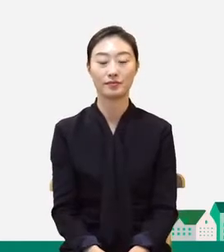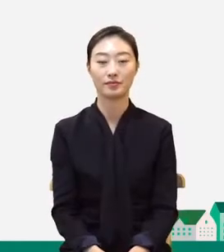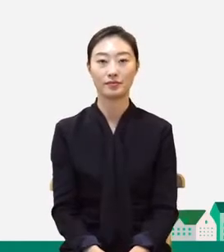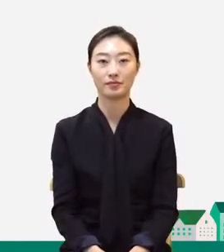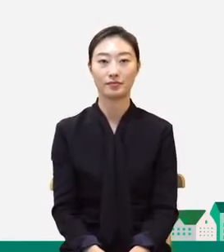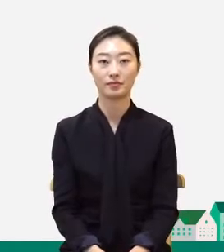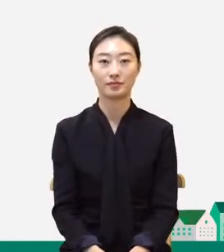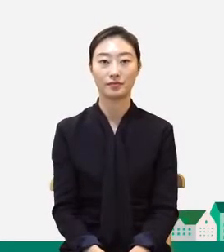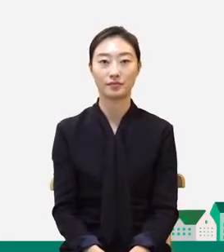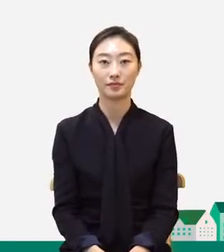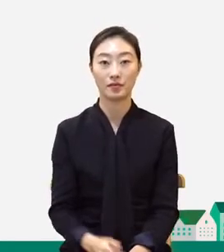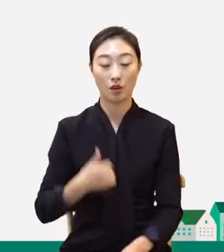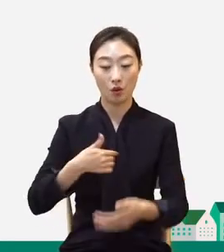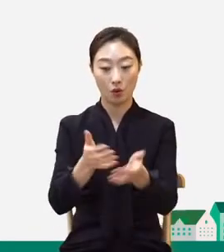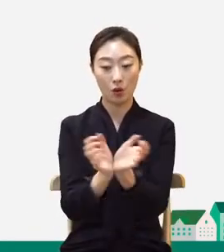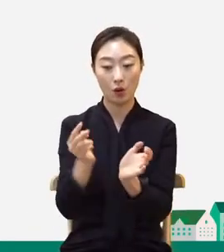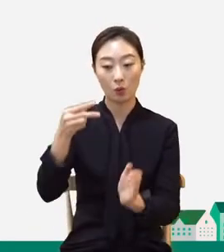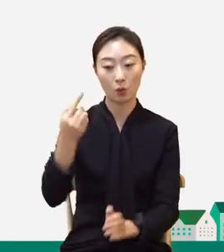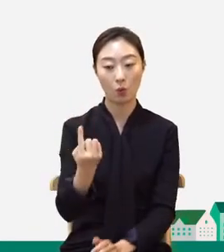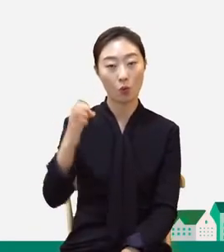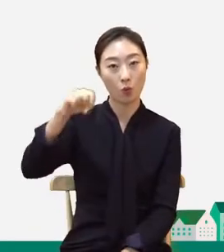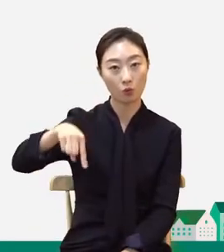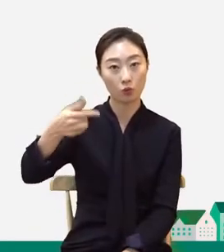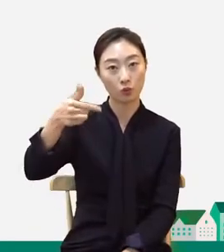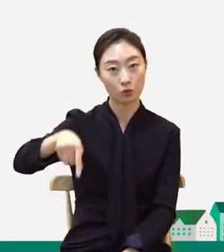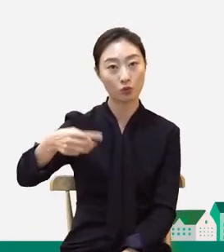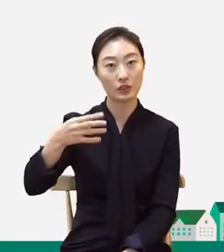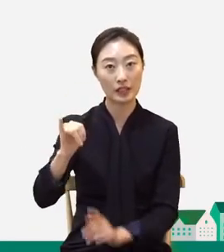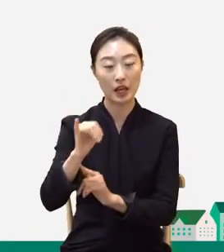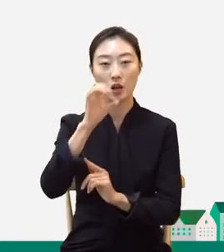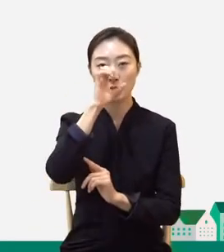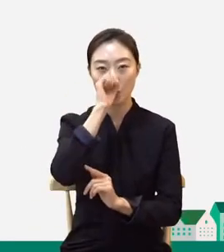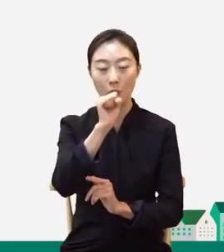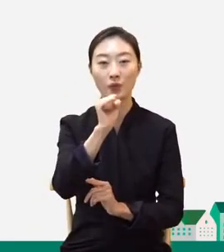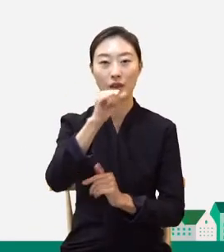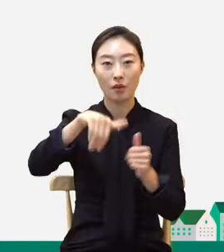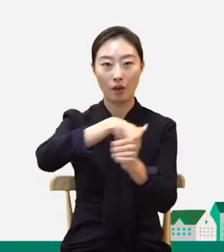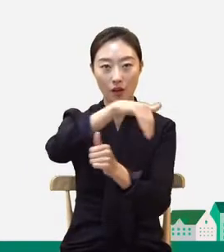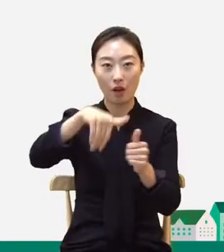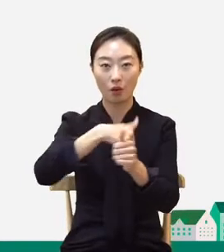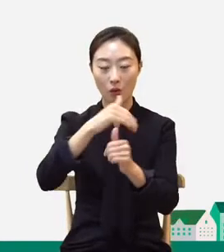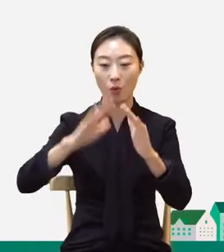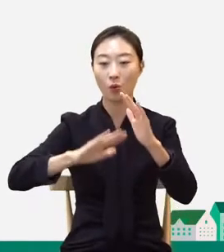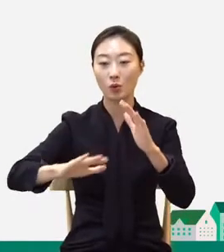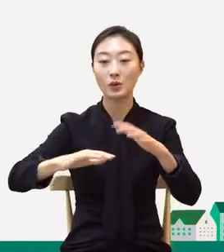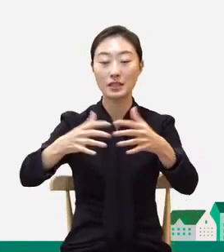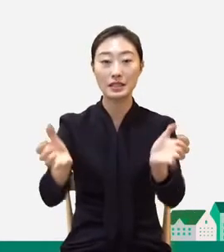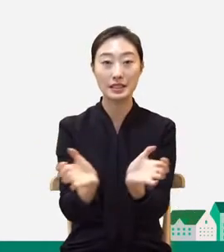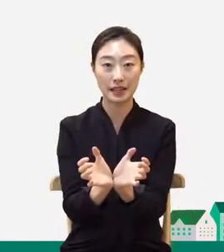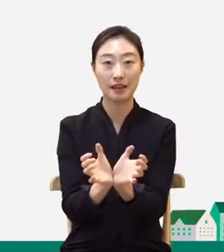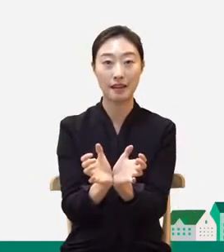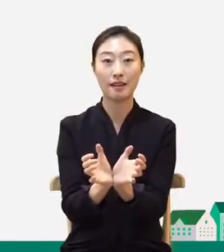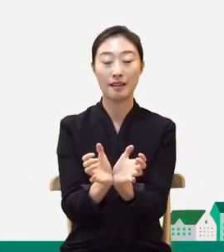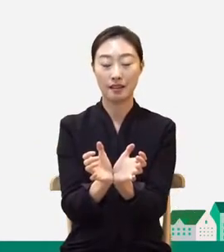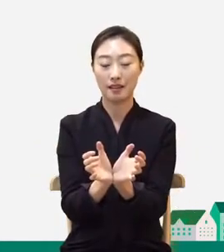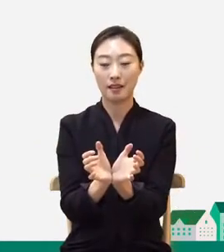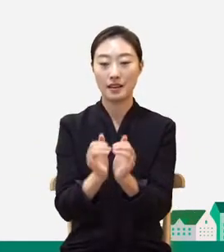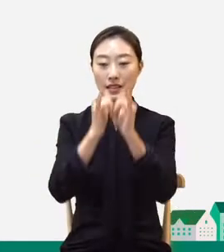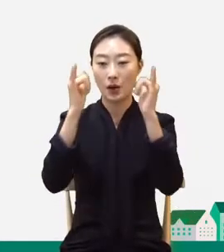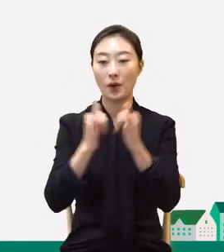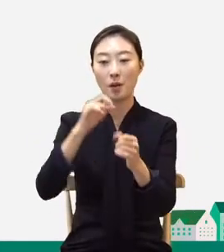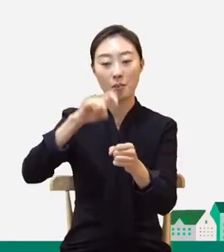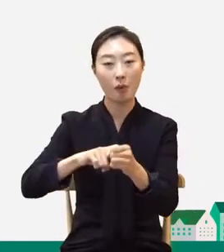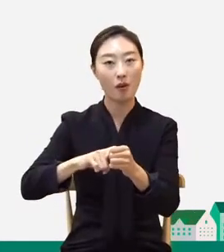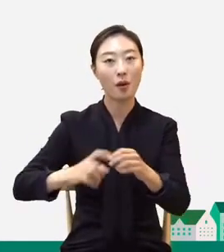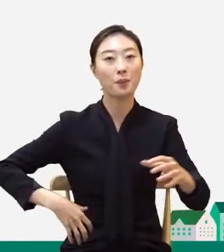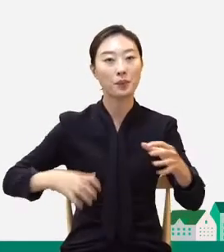저희 도우누리는 좋은 돌봄으로 행복한 공동체의 실현을 위해서 일하는 사람들이 만든 사회적 협동조합입니다.